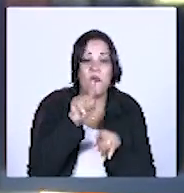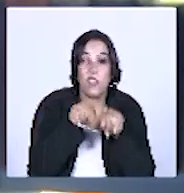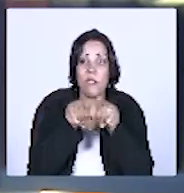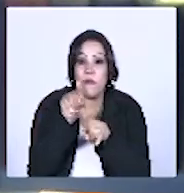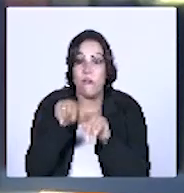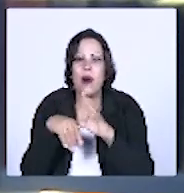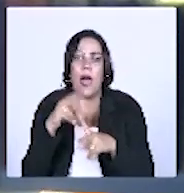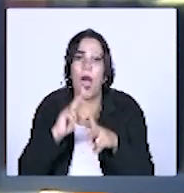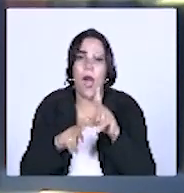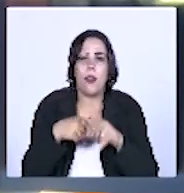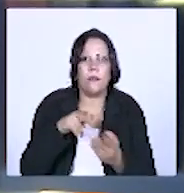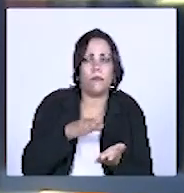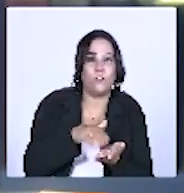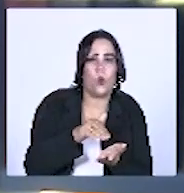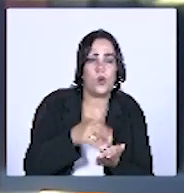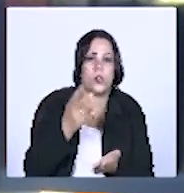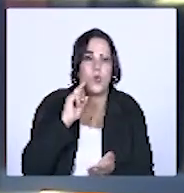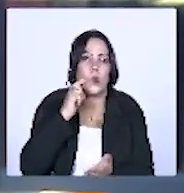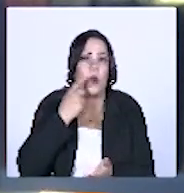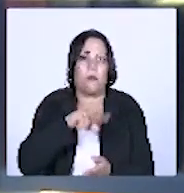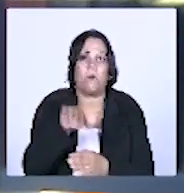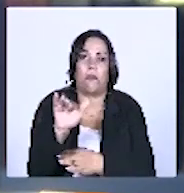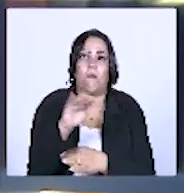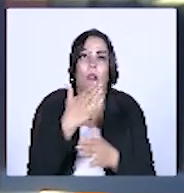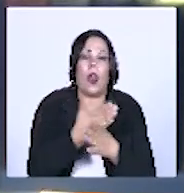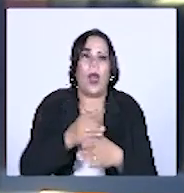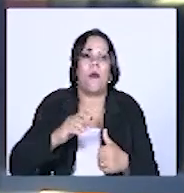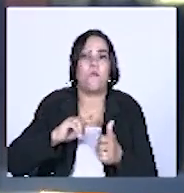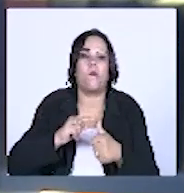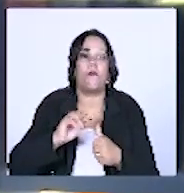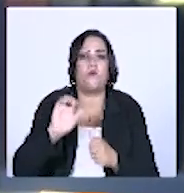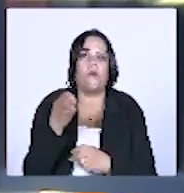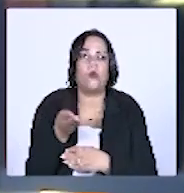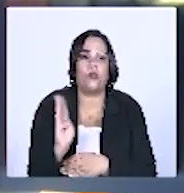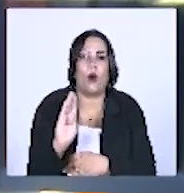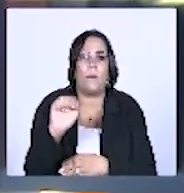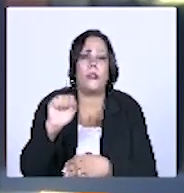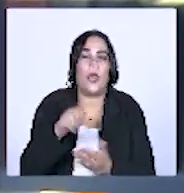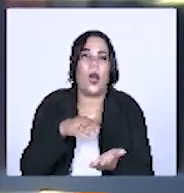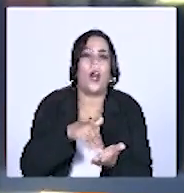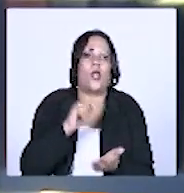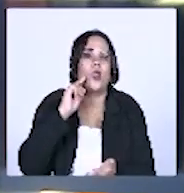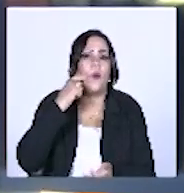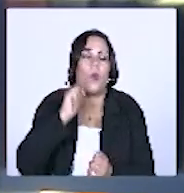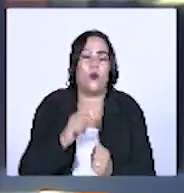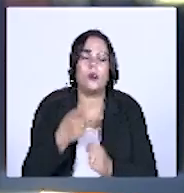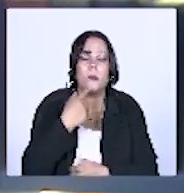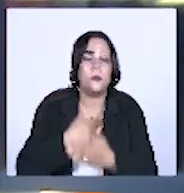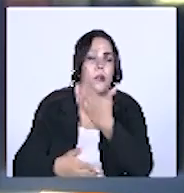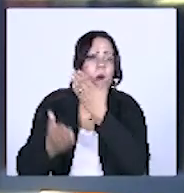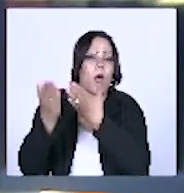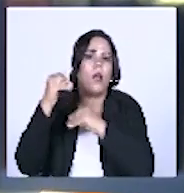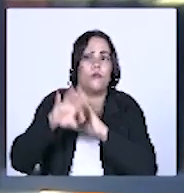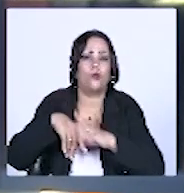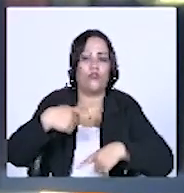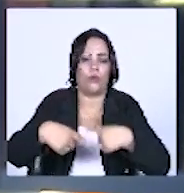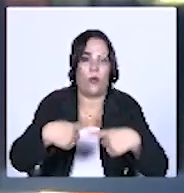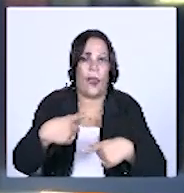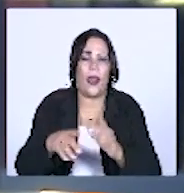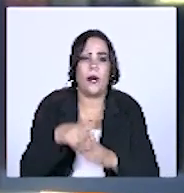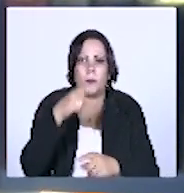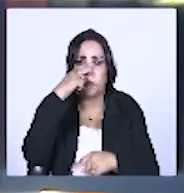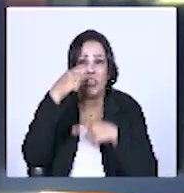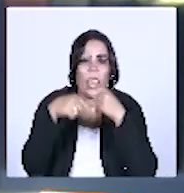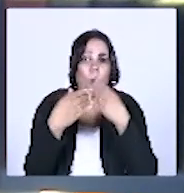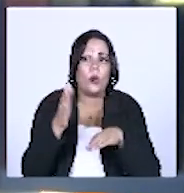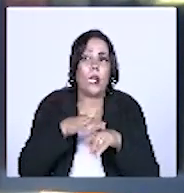السلع التي تقدم للمواطنين عبر بطاقات التموين ودي ممارسه بقى لها عقود طويله اعتاد